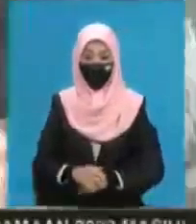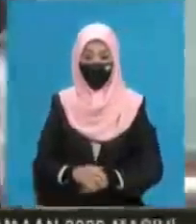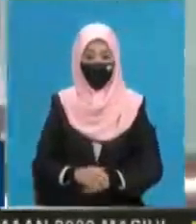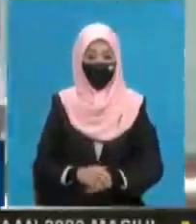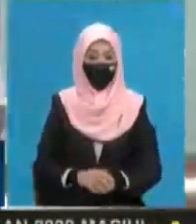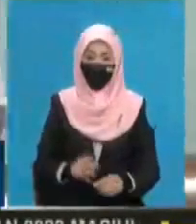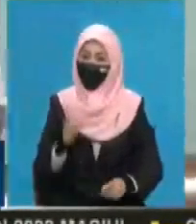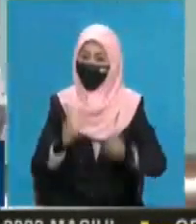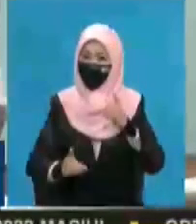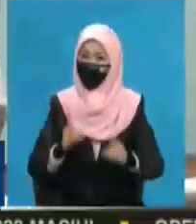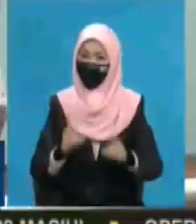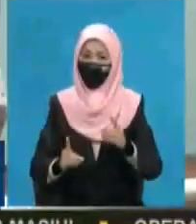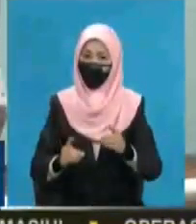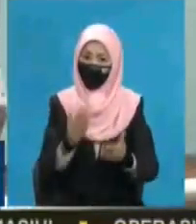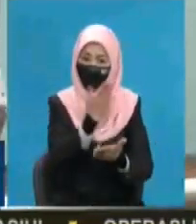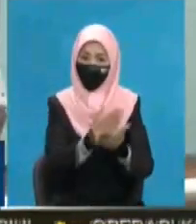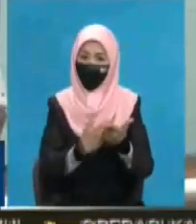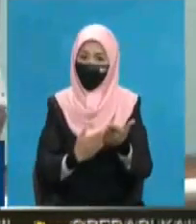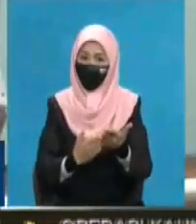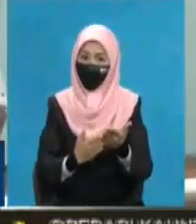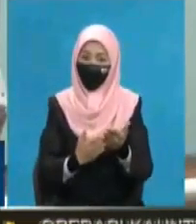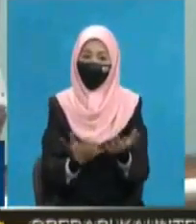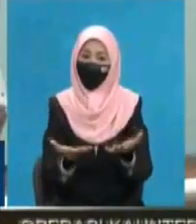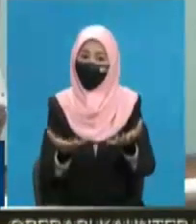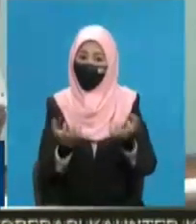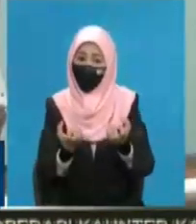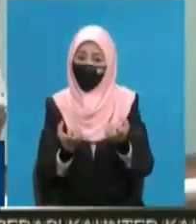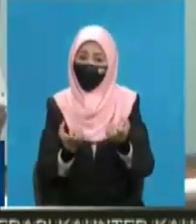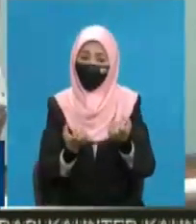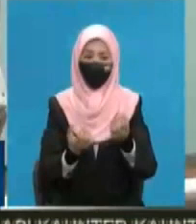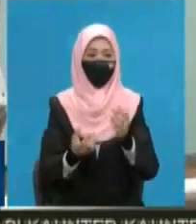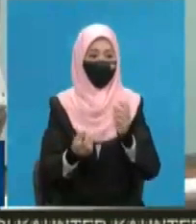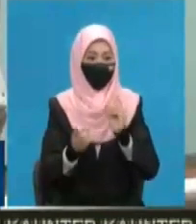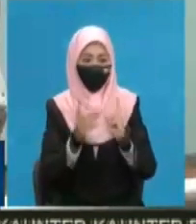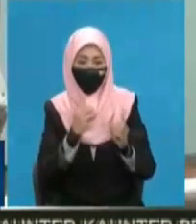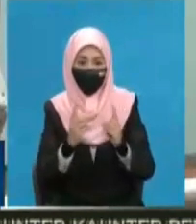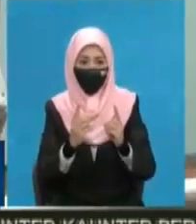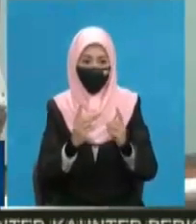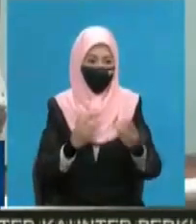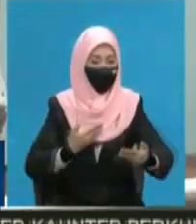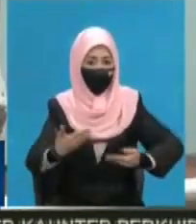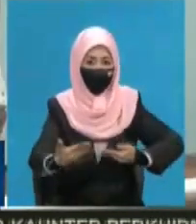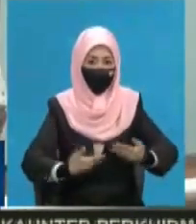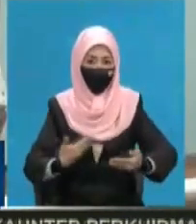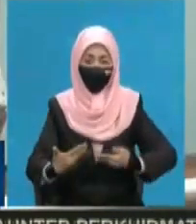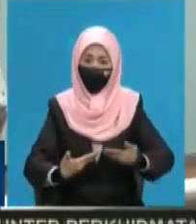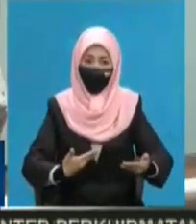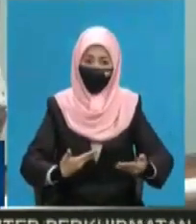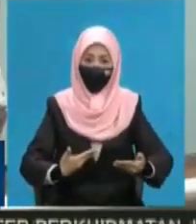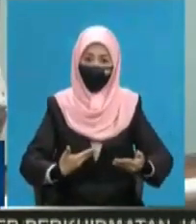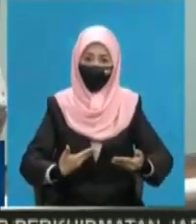kalau sekiranya bahagian atuh memerlukan lebih banyak interaksi jadi memang dengan sendirinya